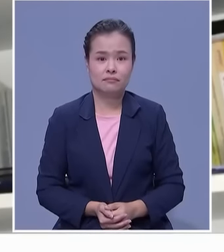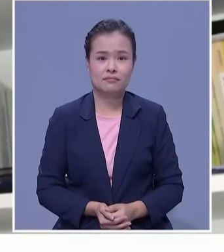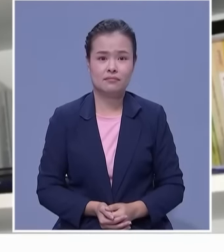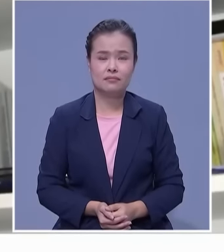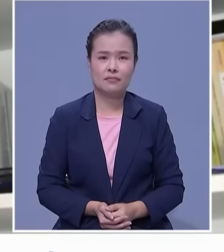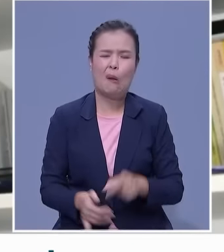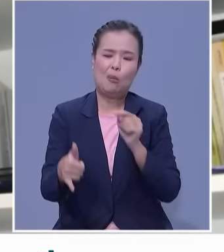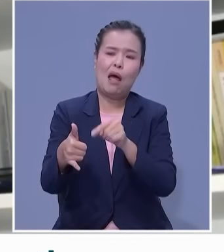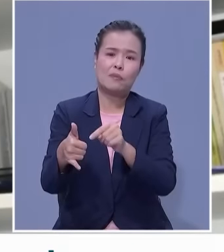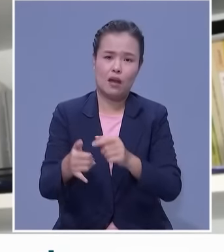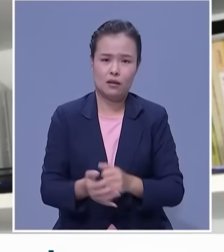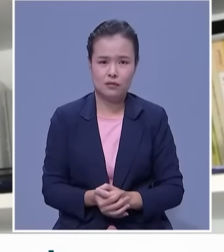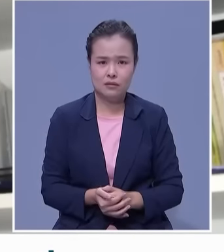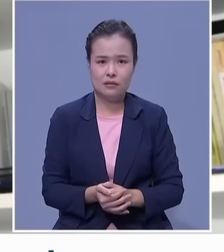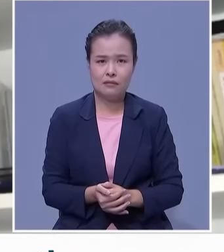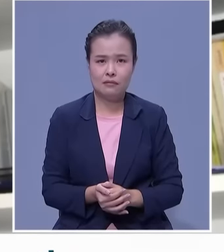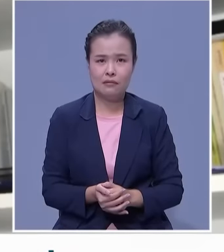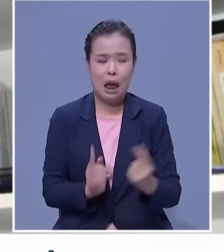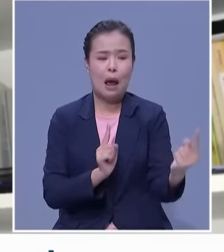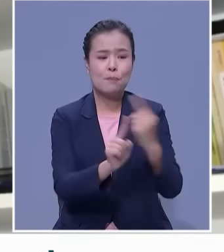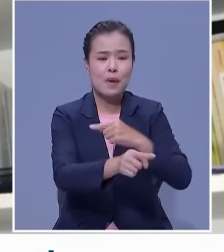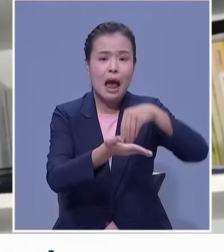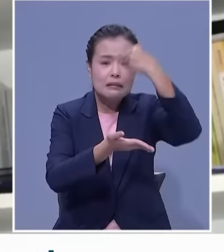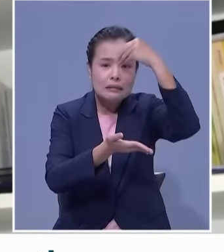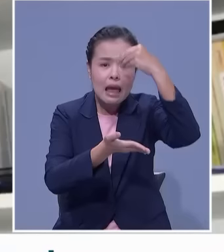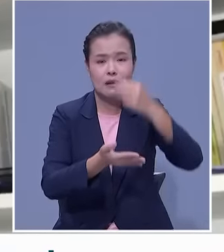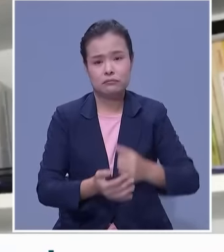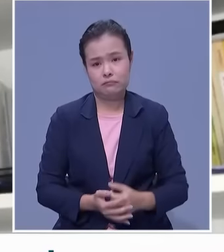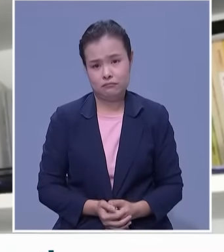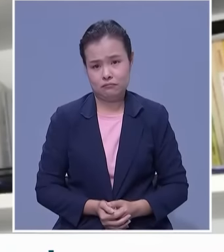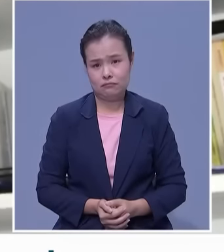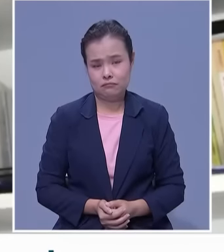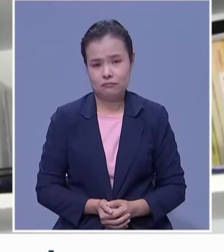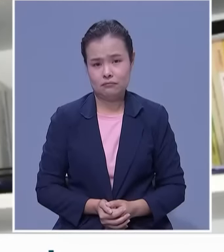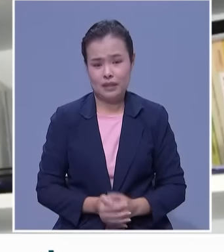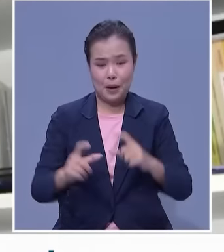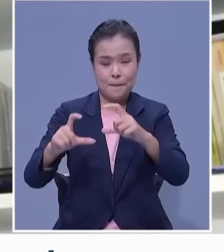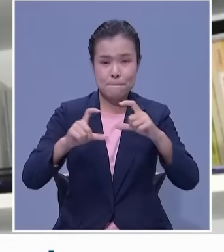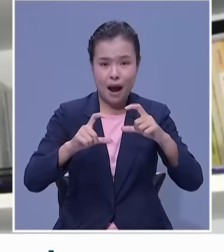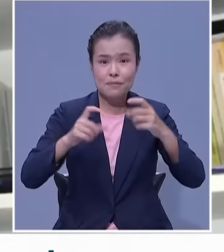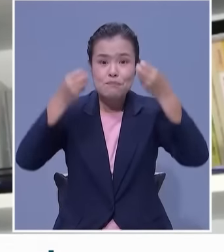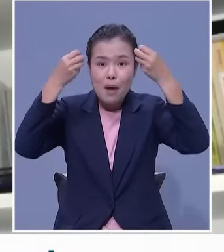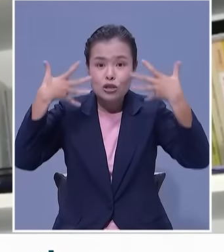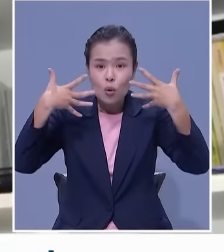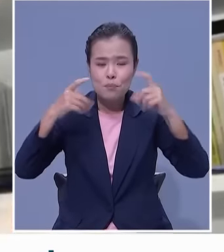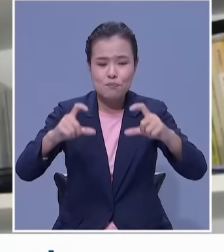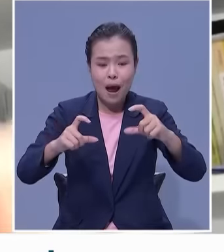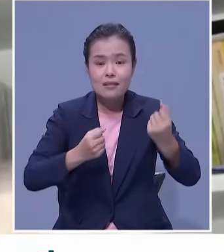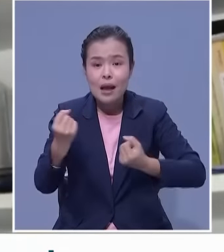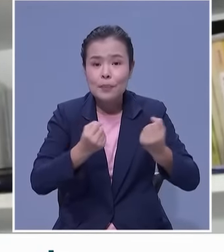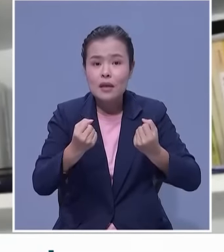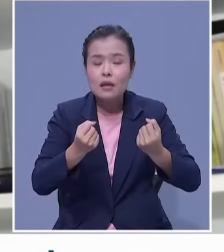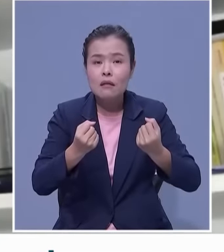แบบเนี้ยใช้ให้คนอื่นไปเรียนหนังสือแทนเงี้ยนะใช้ให้คนอื่นเอาบัตรประชาชนของตัวเองใบขับขี่ไปแล้ว